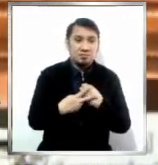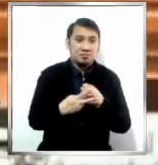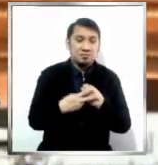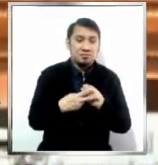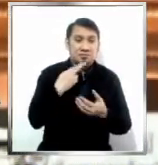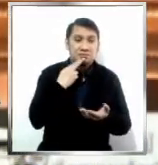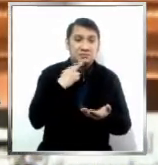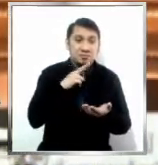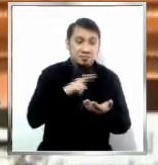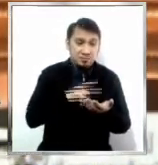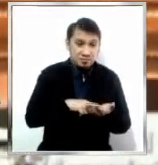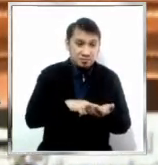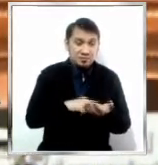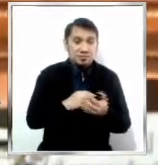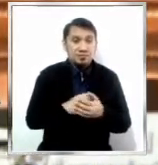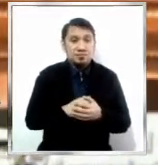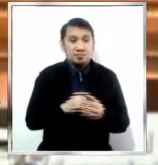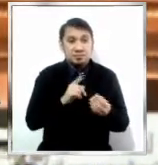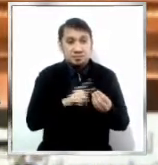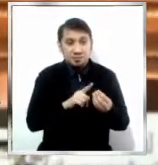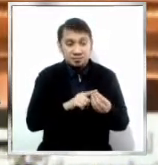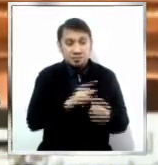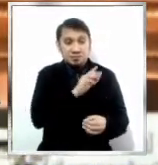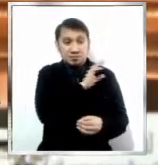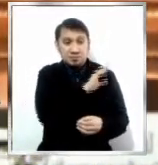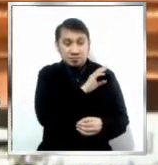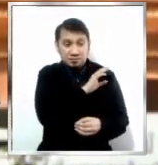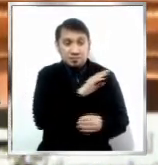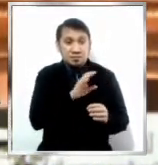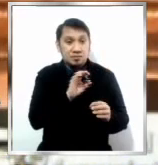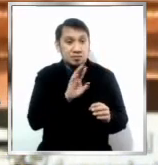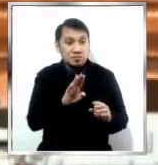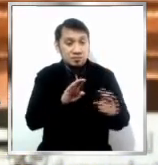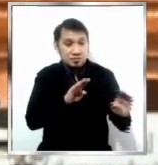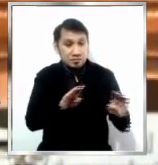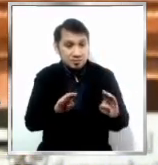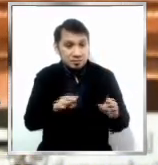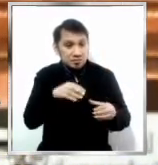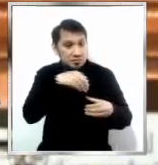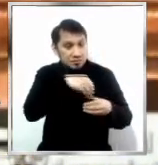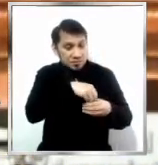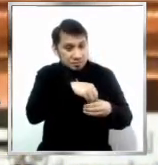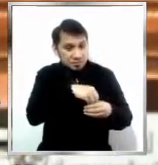characterize his behavior there inside while in